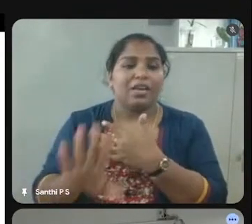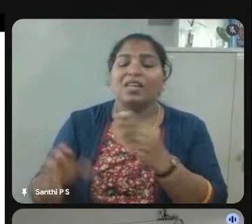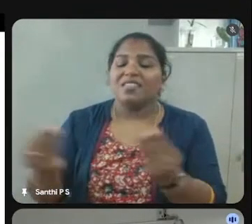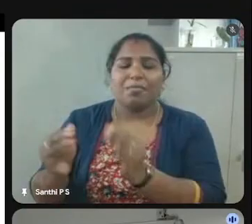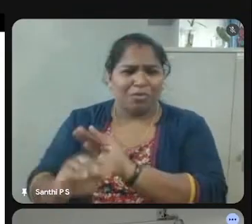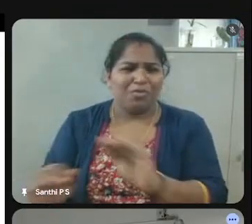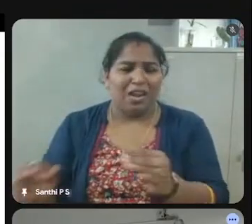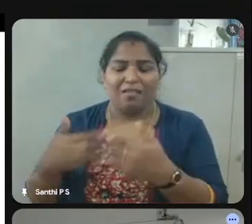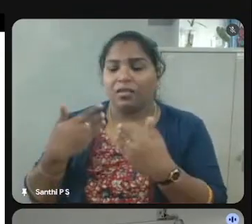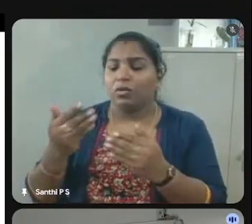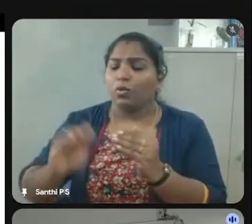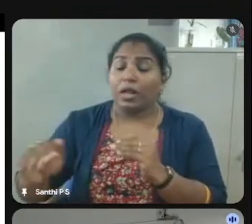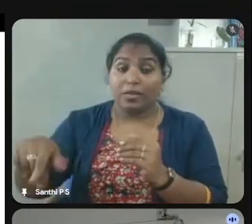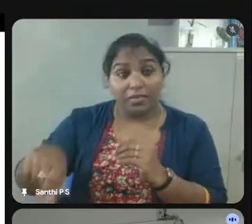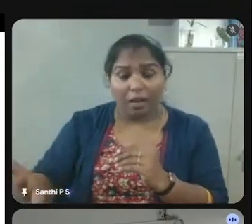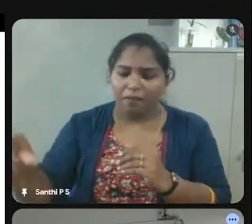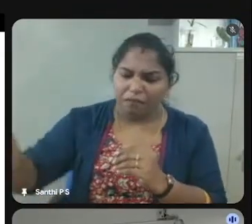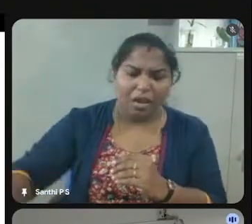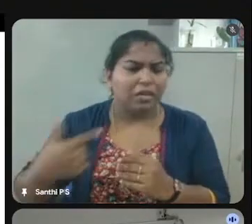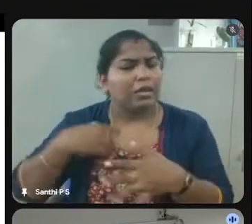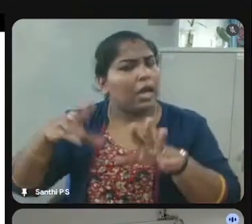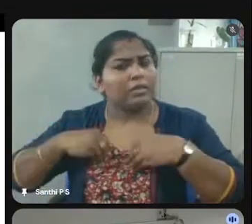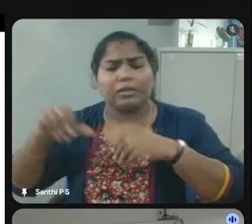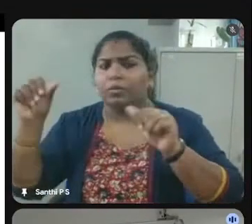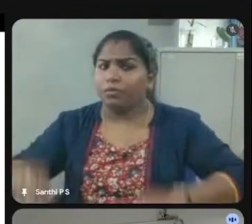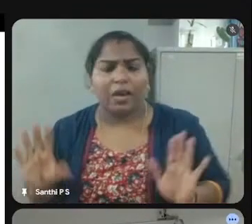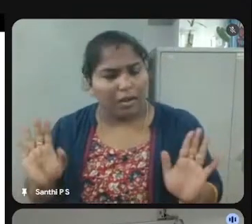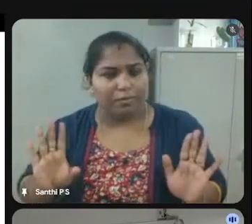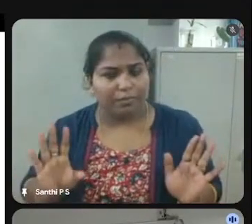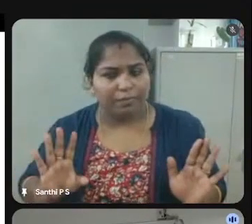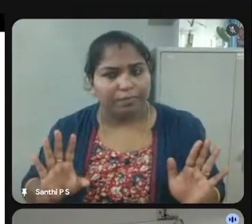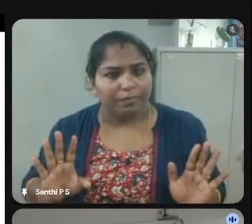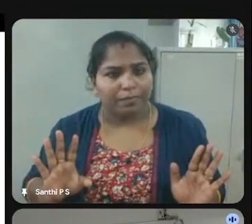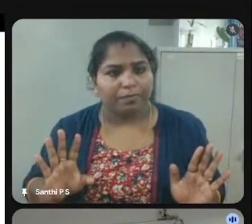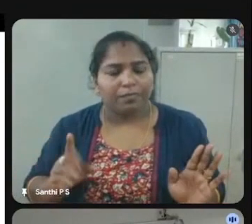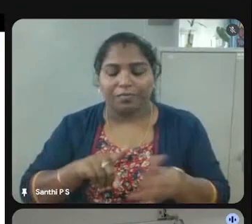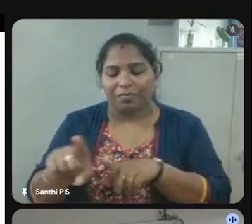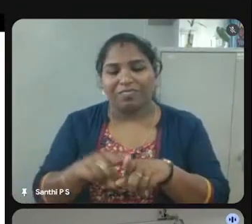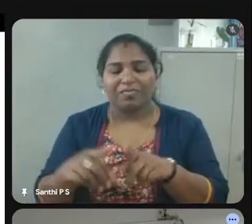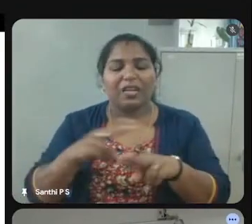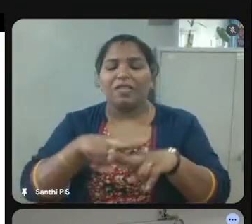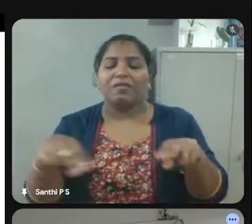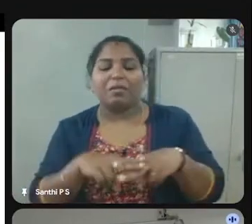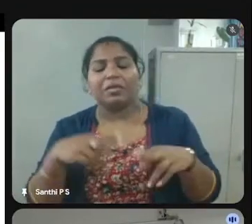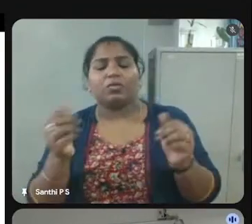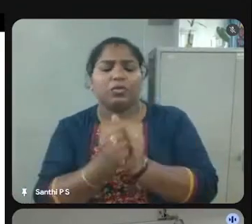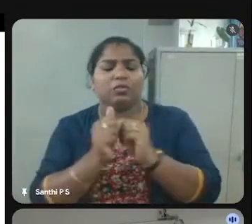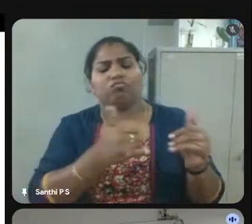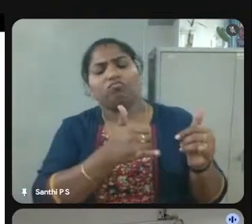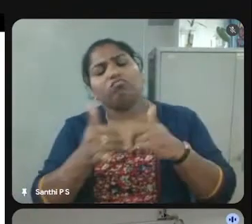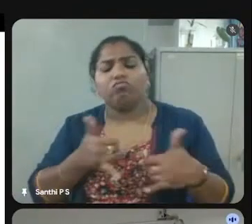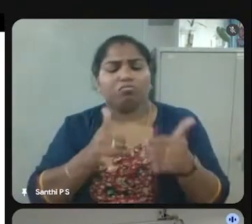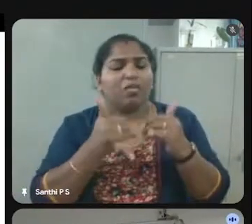കാര്യം തോൽക്കാൻ ഉള്ള അവസരങ്ങൾ ഈവൻ വീട്ടിലാണെങ്കിലും എല്ലാവരും ഒന്നിച്ചിരുന്ന് കളിക്കുമ്പോഴാണെന്നുണ്ടെങ്കിലും കുട്ടിക്ക്